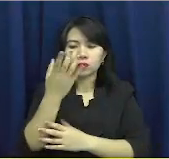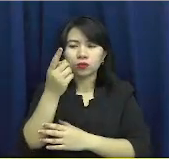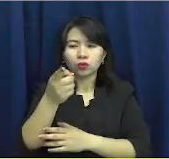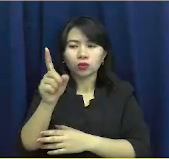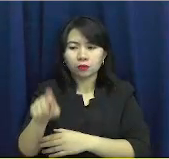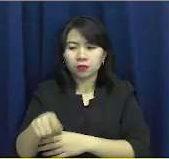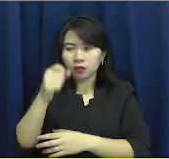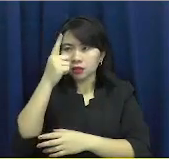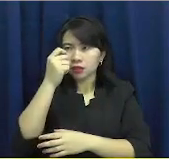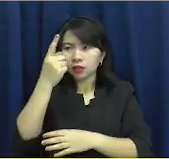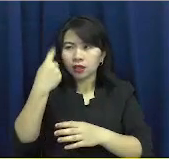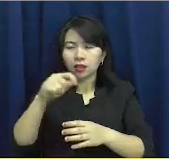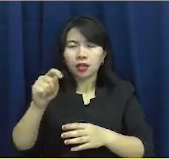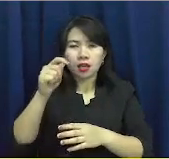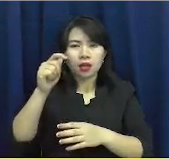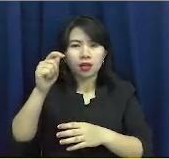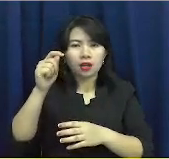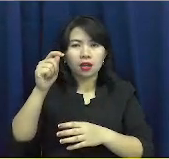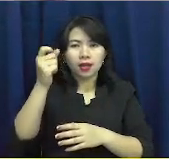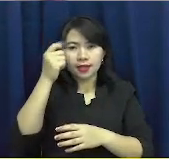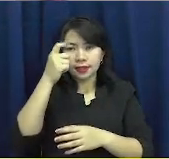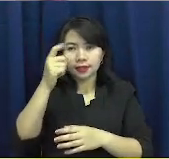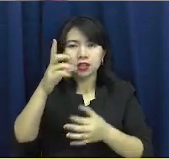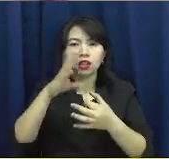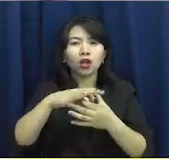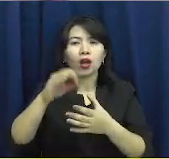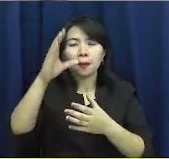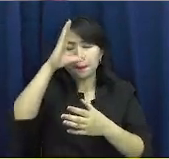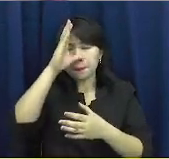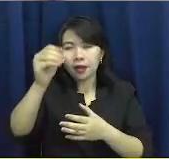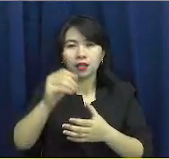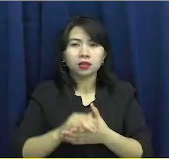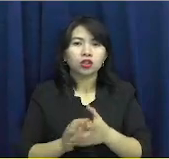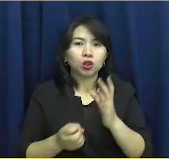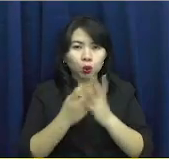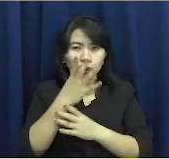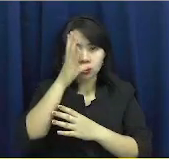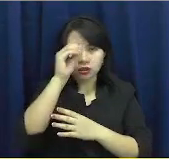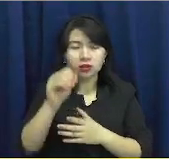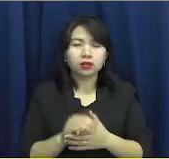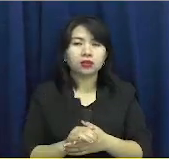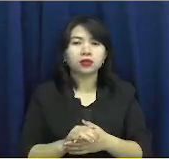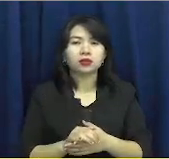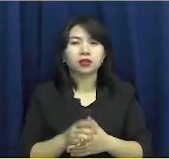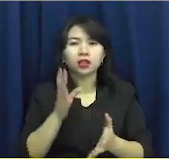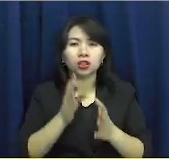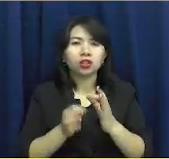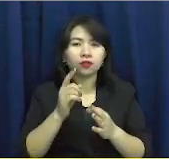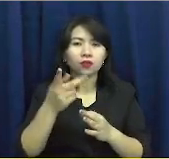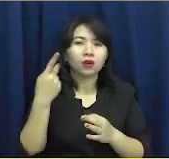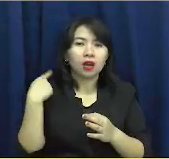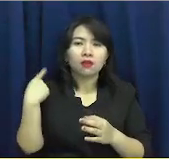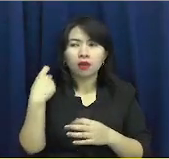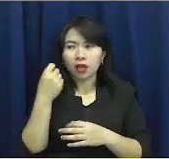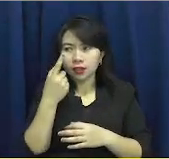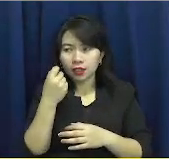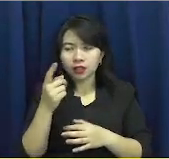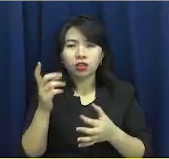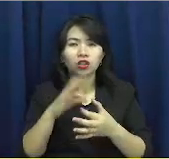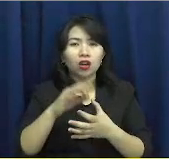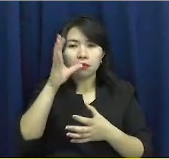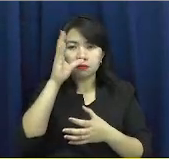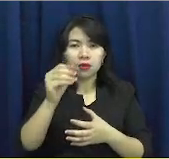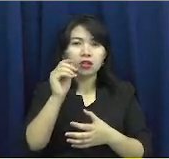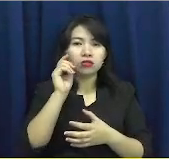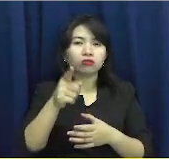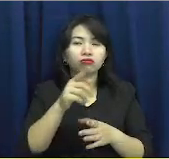men. Bakit po? Dahil pag meron kang understanding of men, hindi mo papansinin yung numerical growth. Yeah. You will